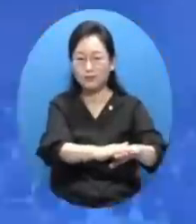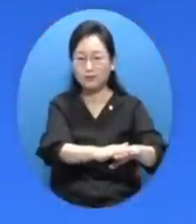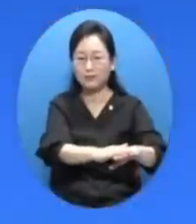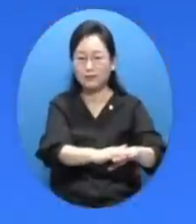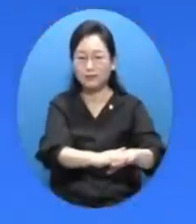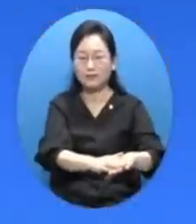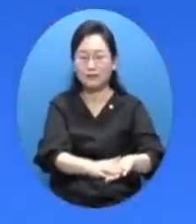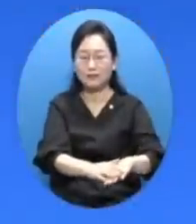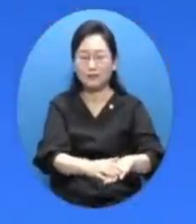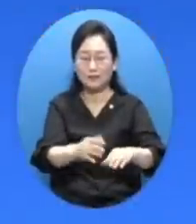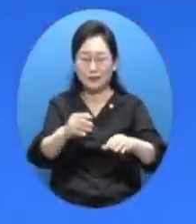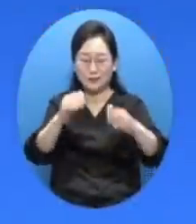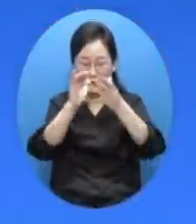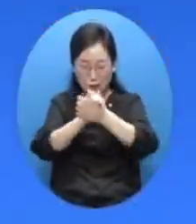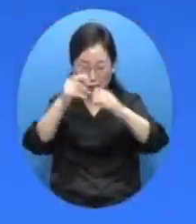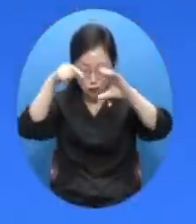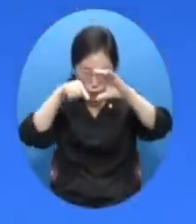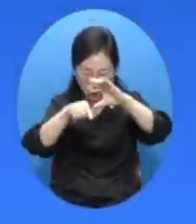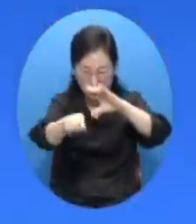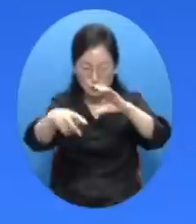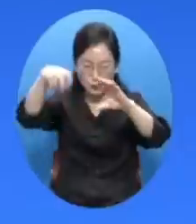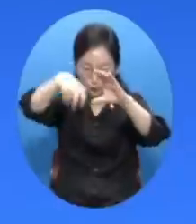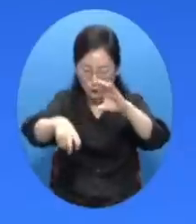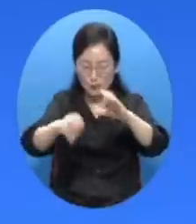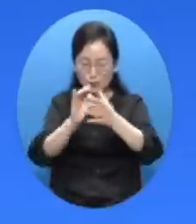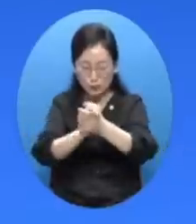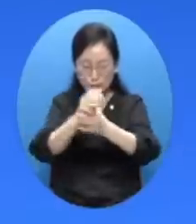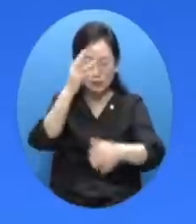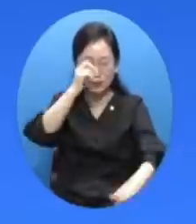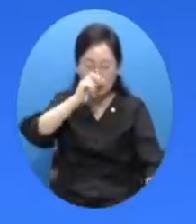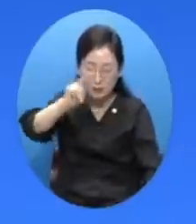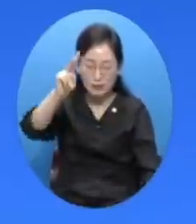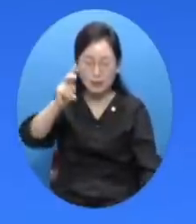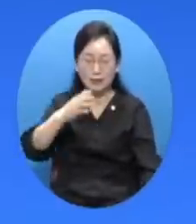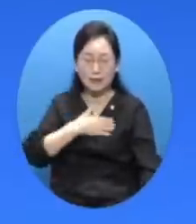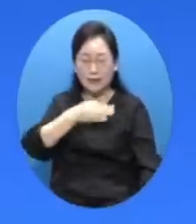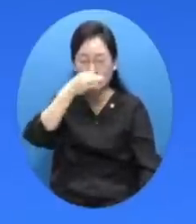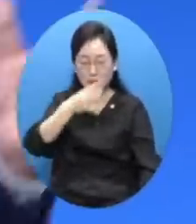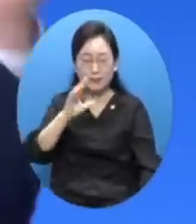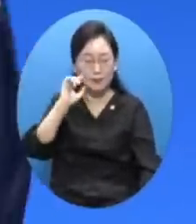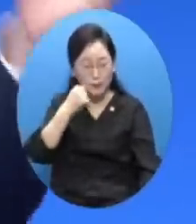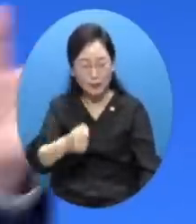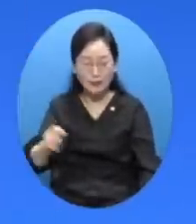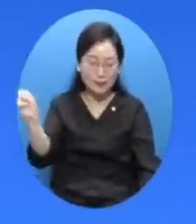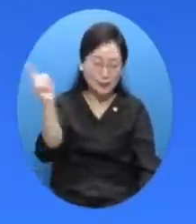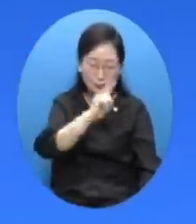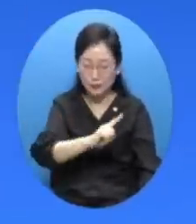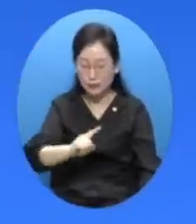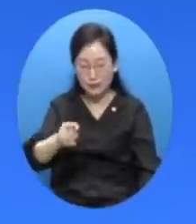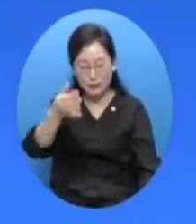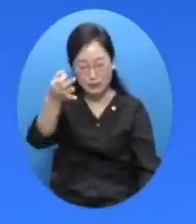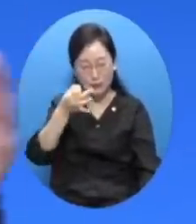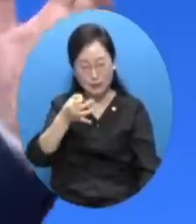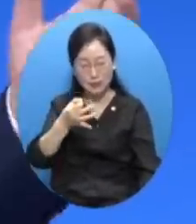그 기도골에 엎드려서 부르짖어 기도해야 됩니다. 주님, 너무나 힘들고 어렵습니다. 아무도 나를 알아주지